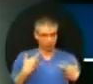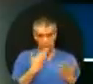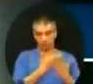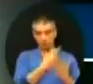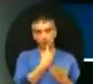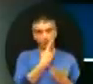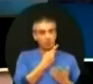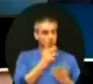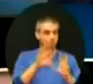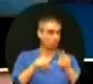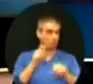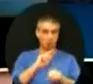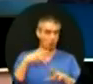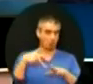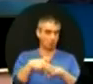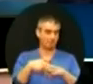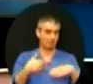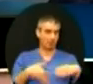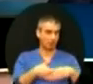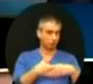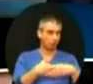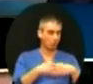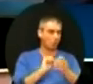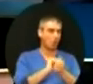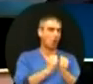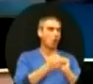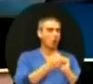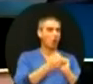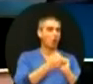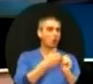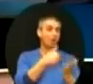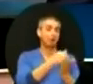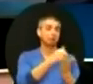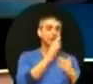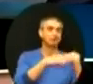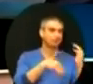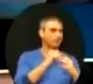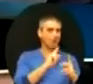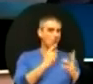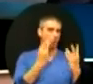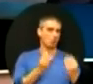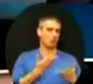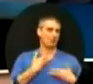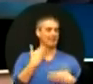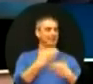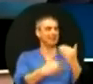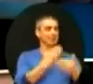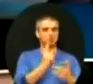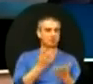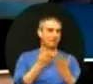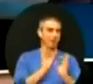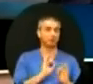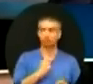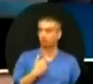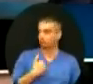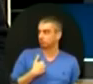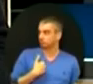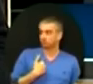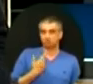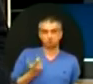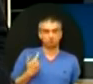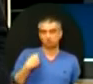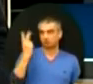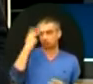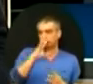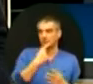שהוא אומר שההתנחלויות הן לא מכשול לשלום, או שהמשך הבנייה לא תוביל להתקדמות ולא תועיל? האמת היא, לא כל כך הבנתי מה